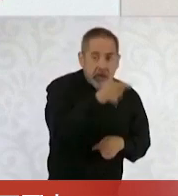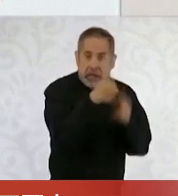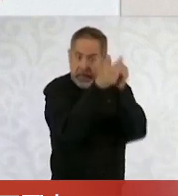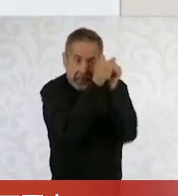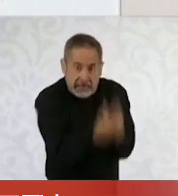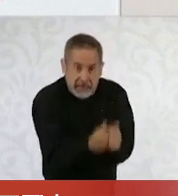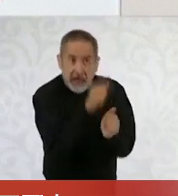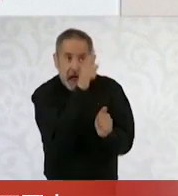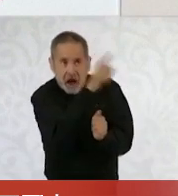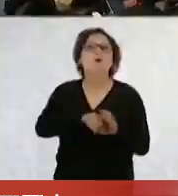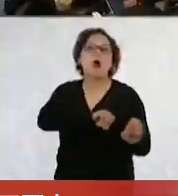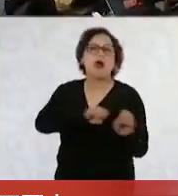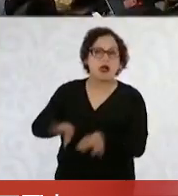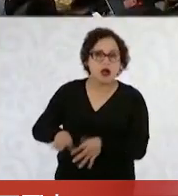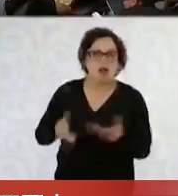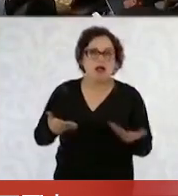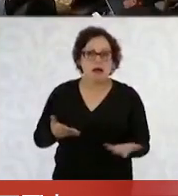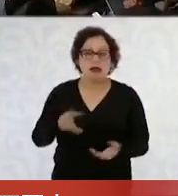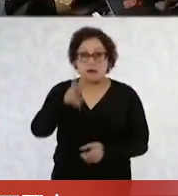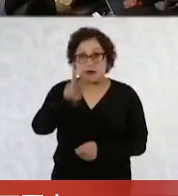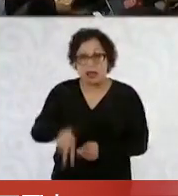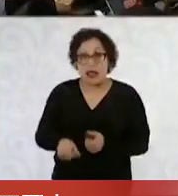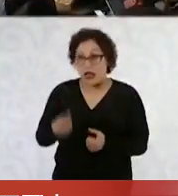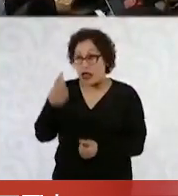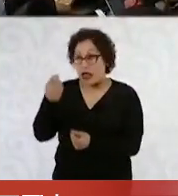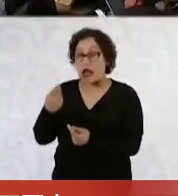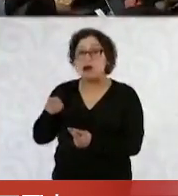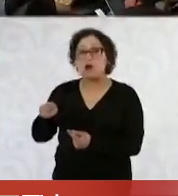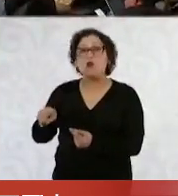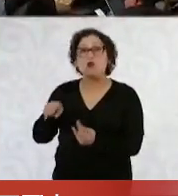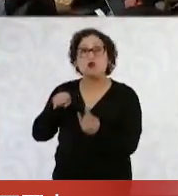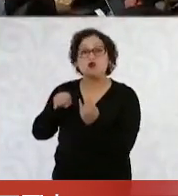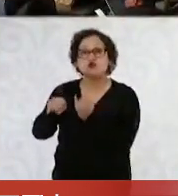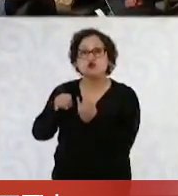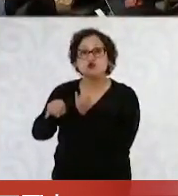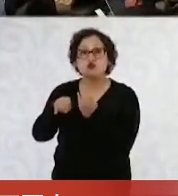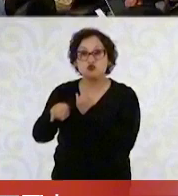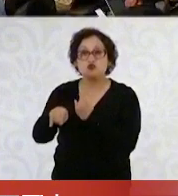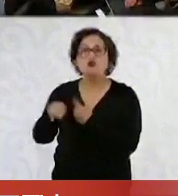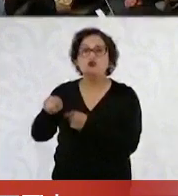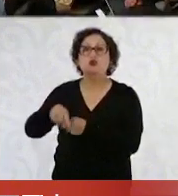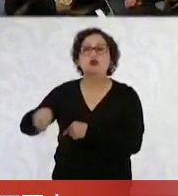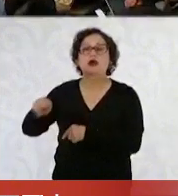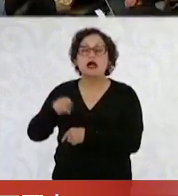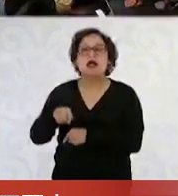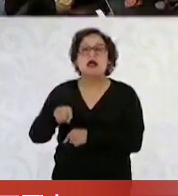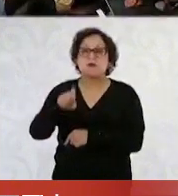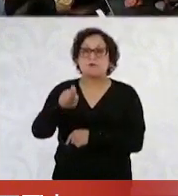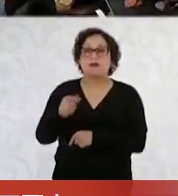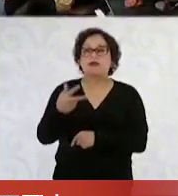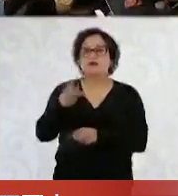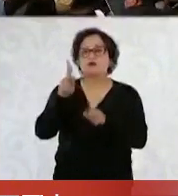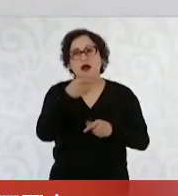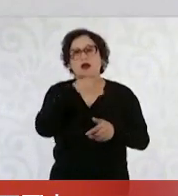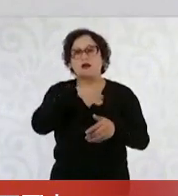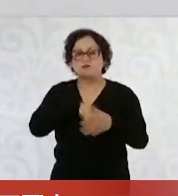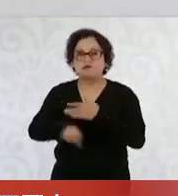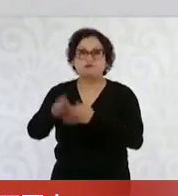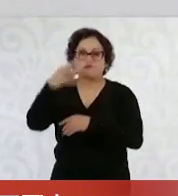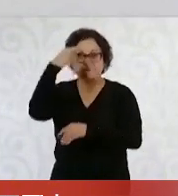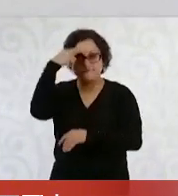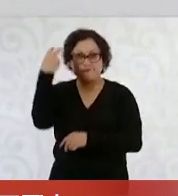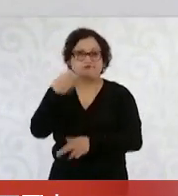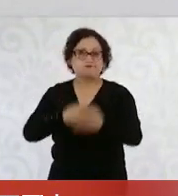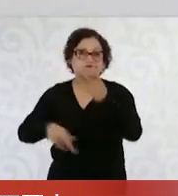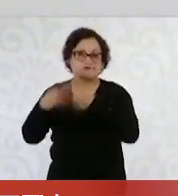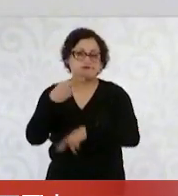民。他可能会呼吁从美国军方到海外外交官在内的所有人将这一承诺付诸实践。